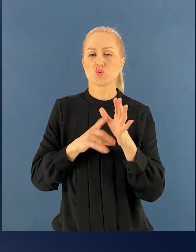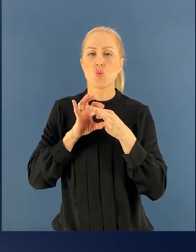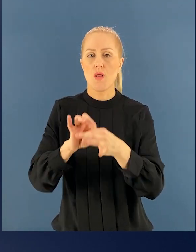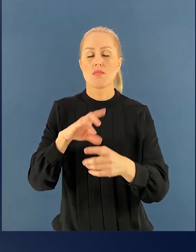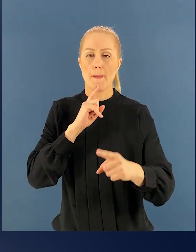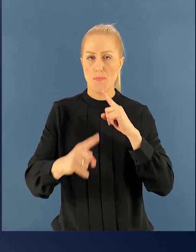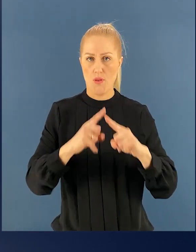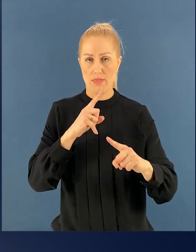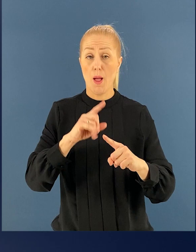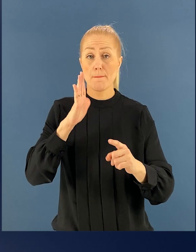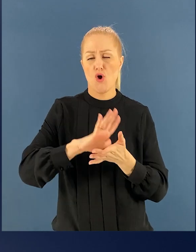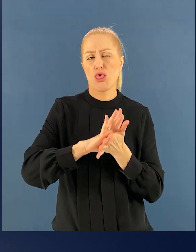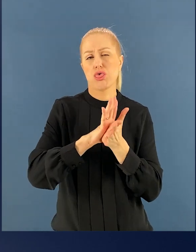się